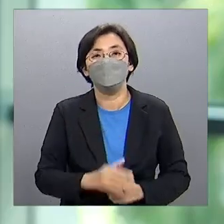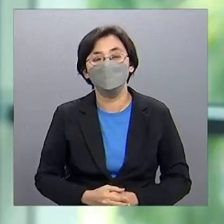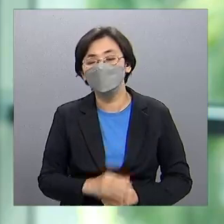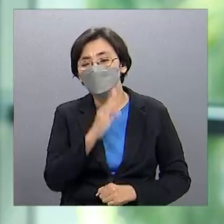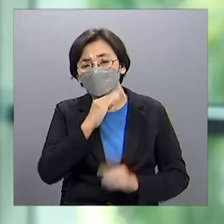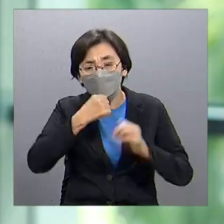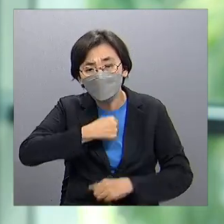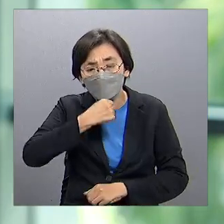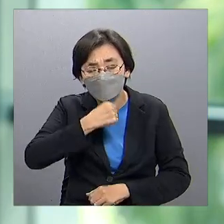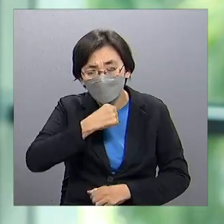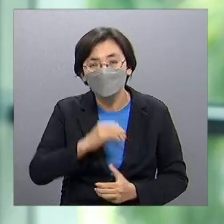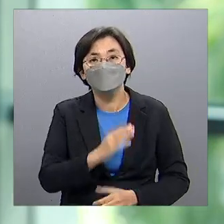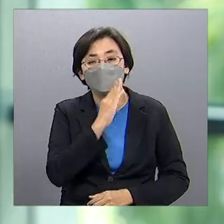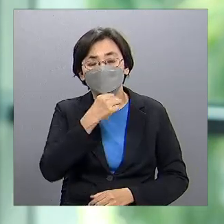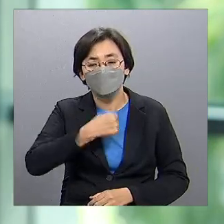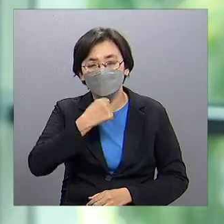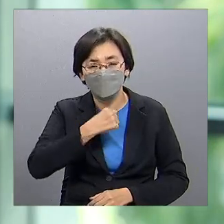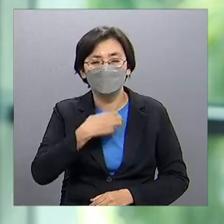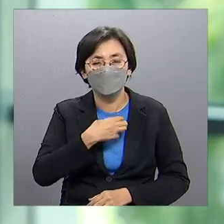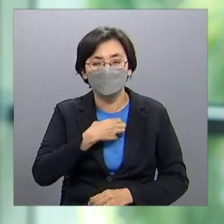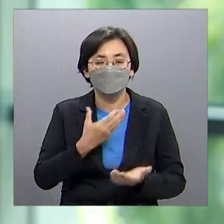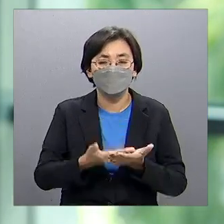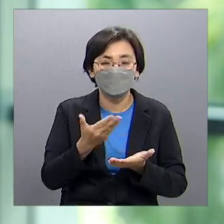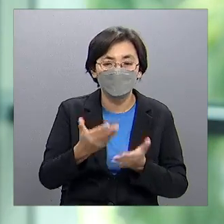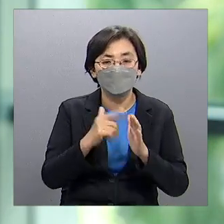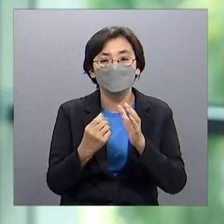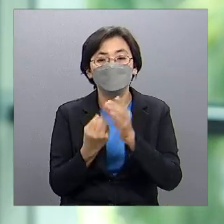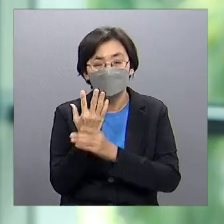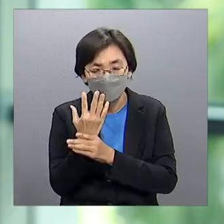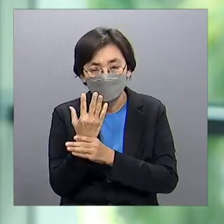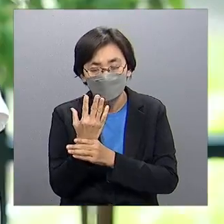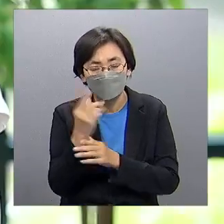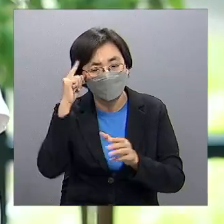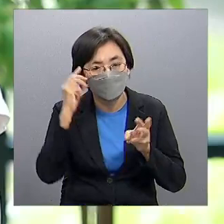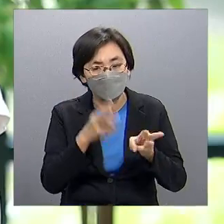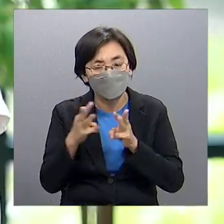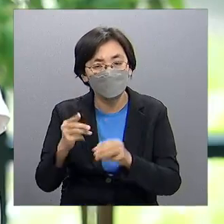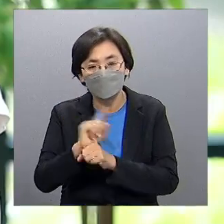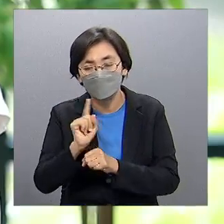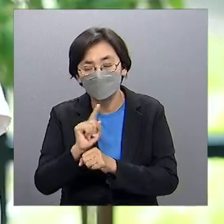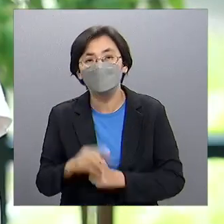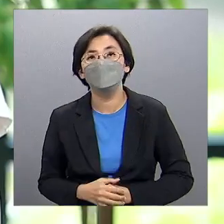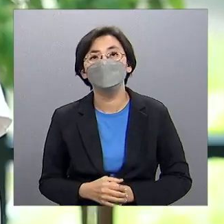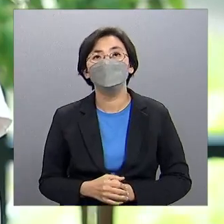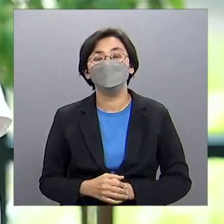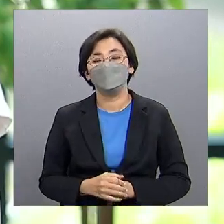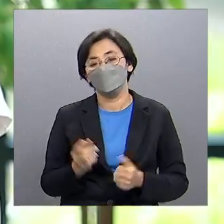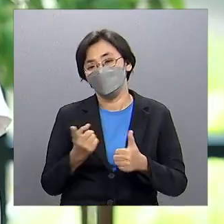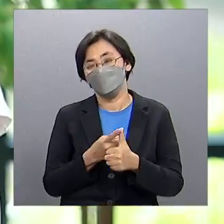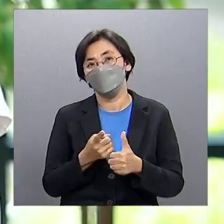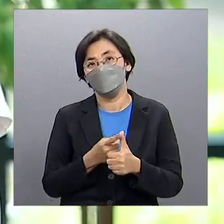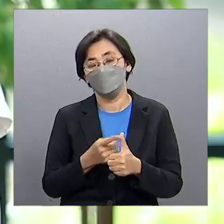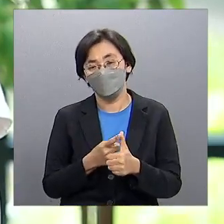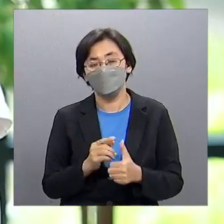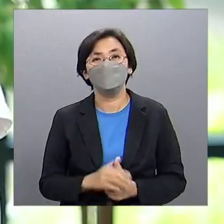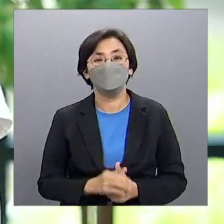จะต้องถ้าอยากไปเลือกซื้อยาสมุนไพรควรจะต้องคำนึงถึงอะไรบ้างคะ อย่างแรกก็คืออาการของเราเนี่ยมันเป็นมากหรือ